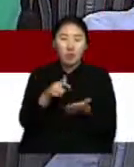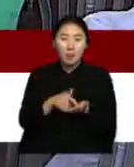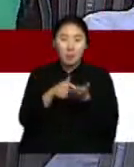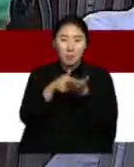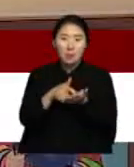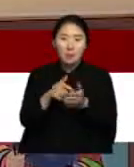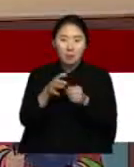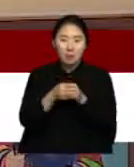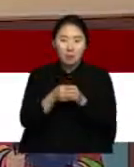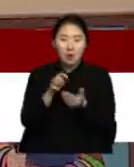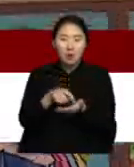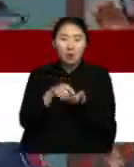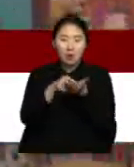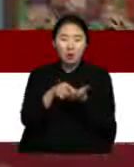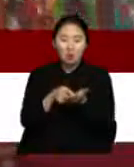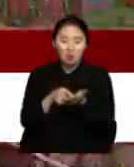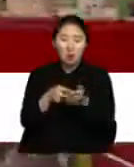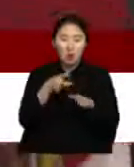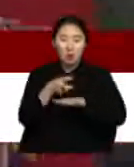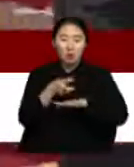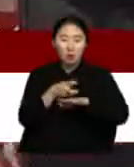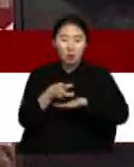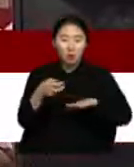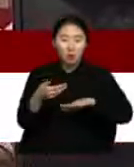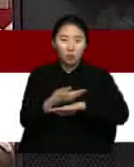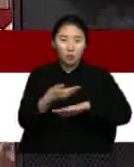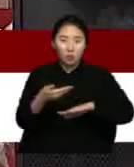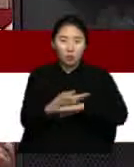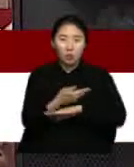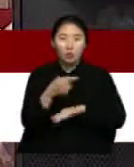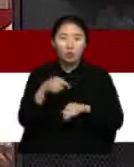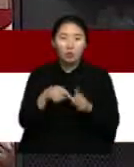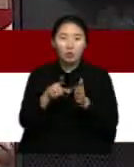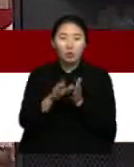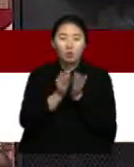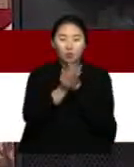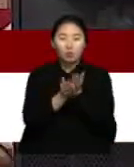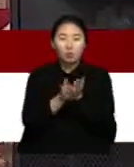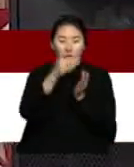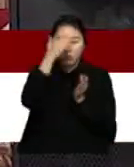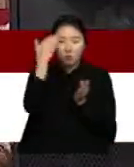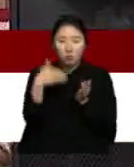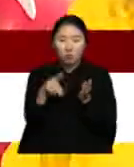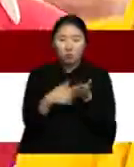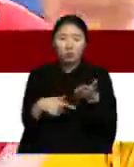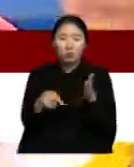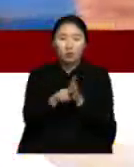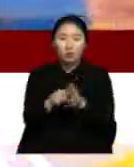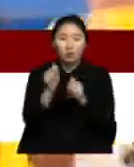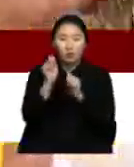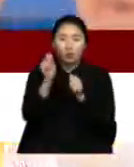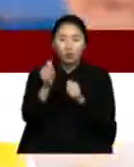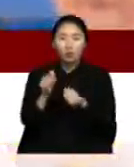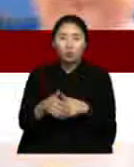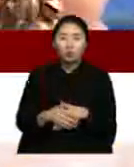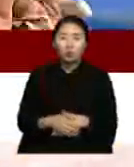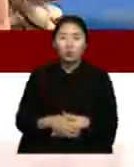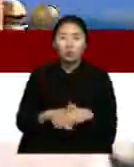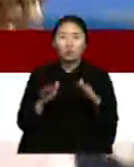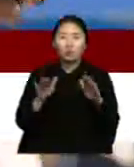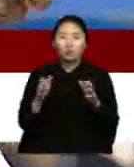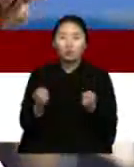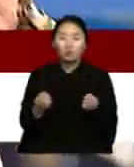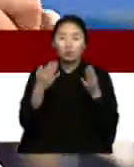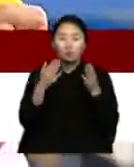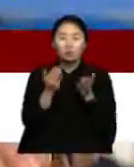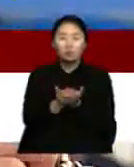마포나루굿은 조선 초기 수상교통의 요충지였던 마포나루에서 선박들의 무사항해를 빌기 위해 시작됐습니다. 올해